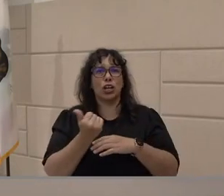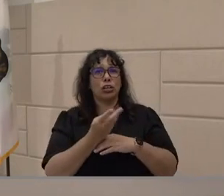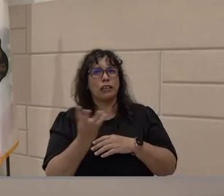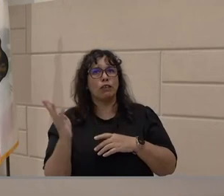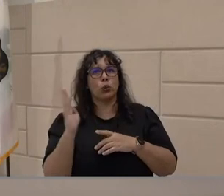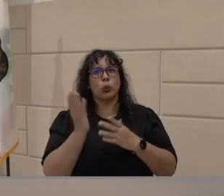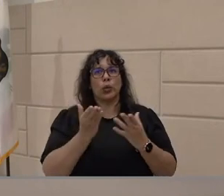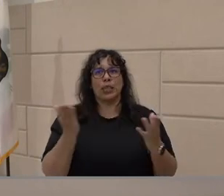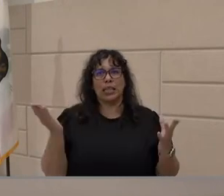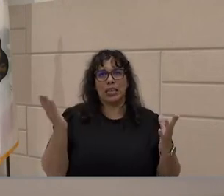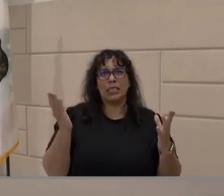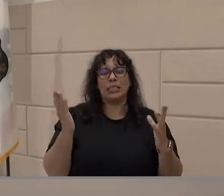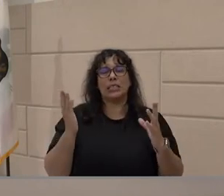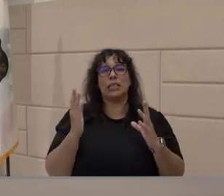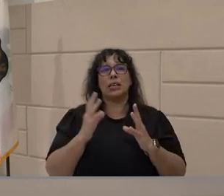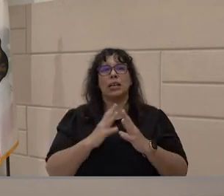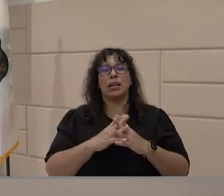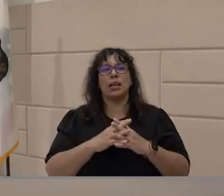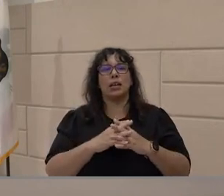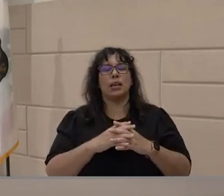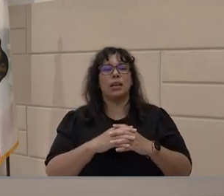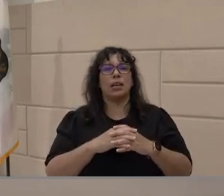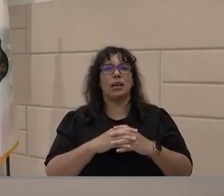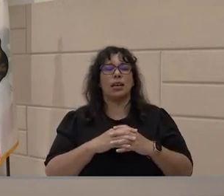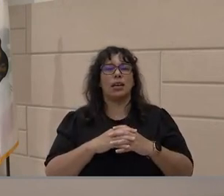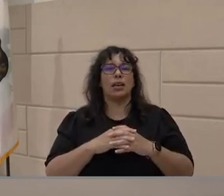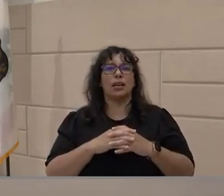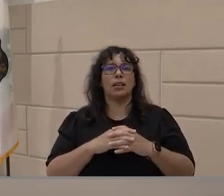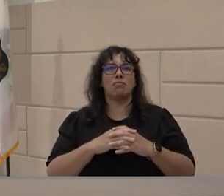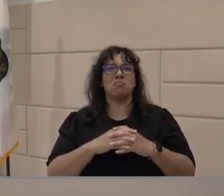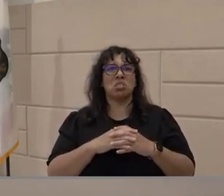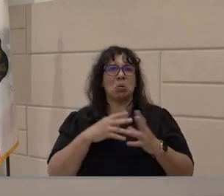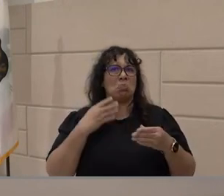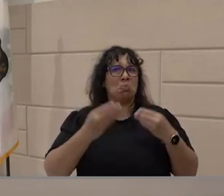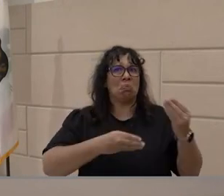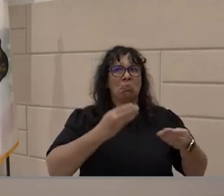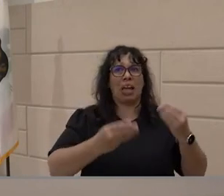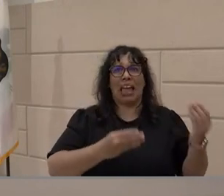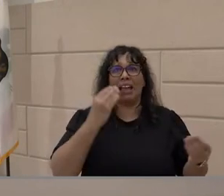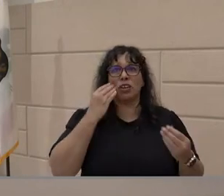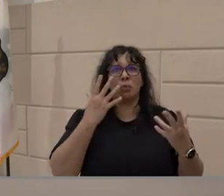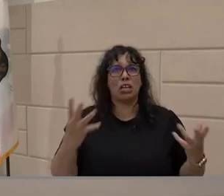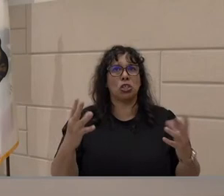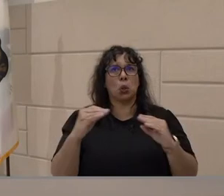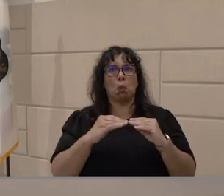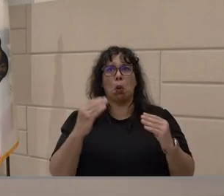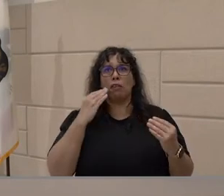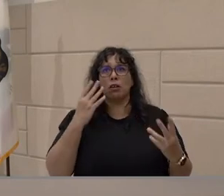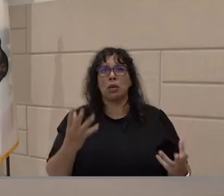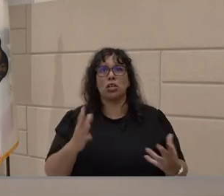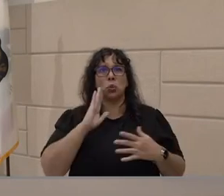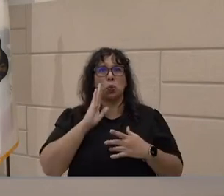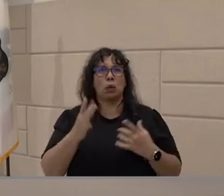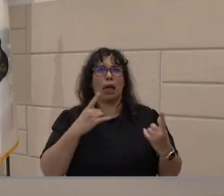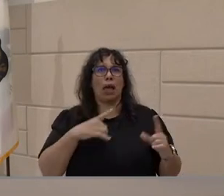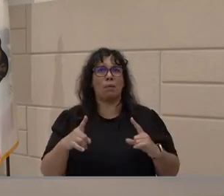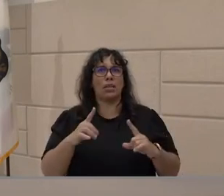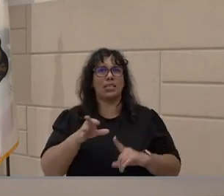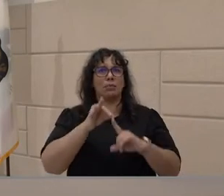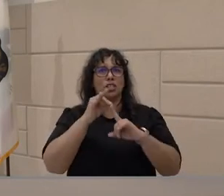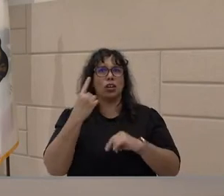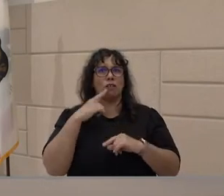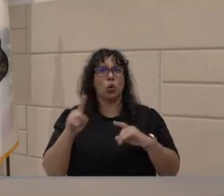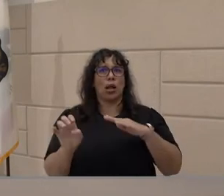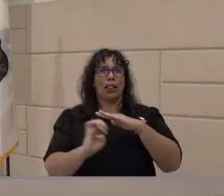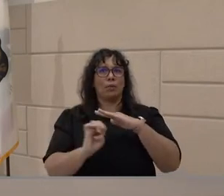ควิดเสียแต่ยังในแต่ประลองการช่วยการประลองเอสแบกโดยฉะนั้นเนสไรจังจำรีบปรับเ